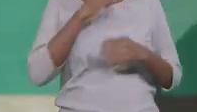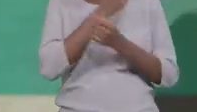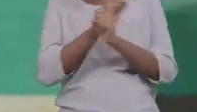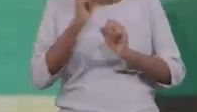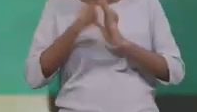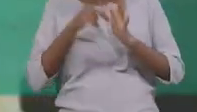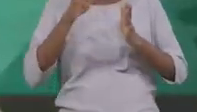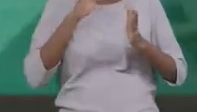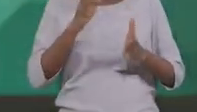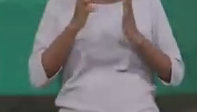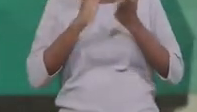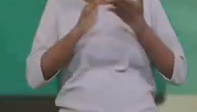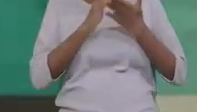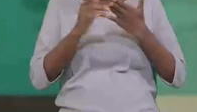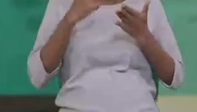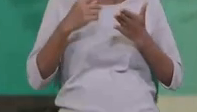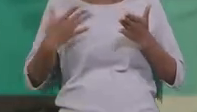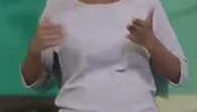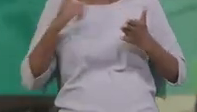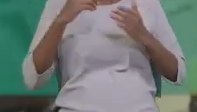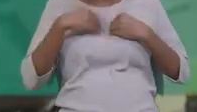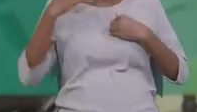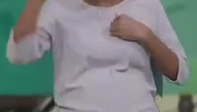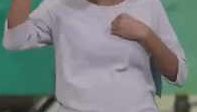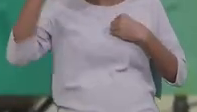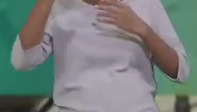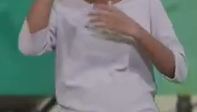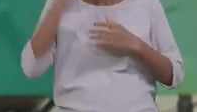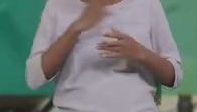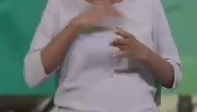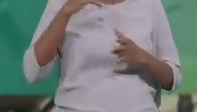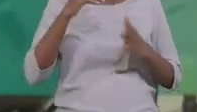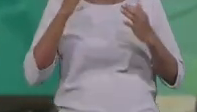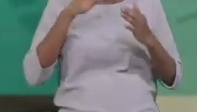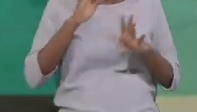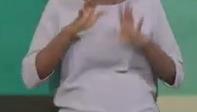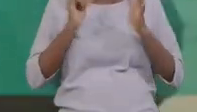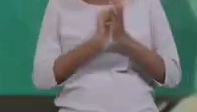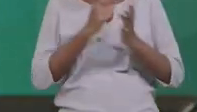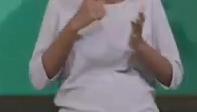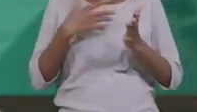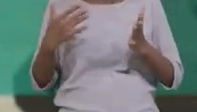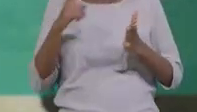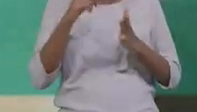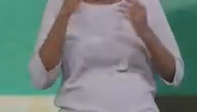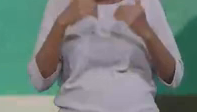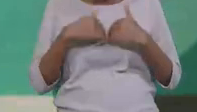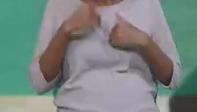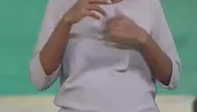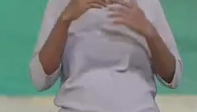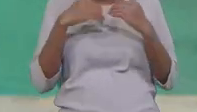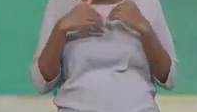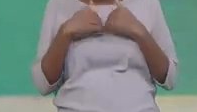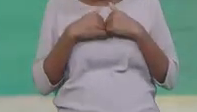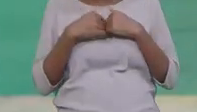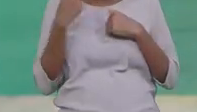le salut et tu as le pardon. Les choses que tu as la grâce de Dieu, tu as la foi. Les choses que